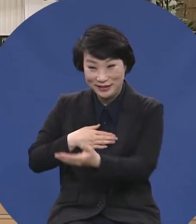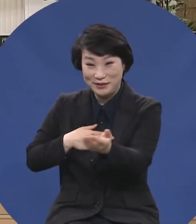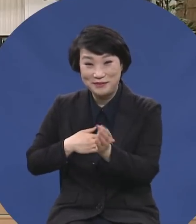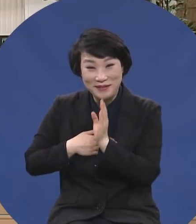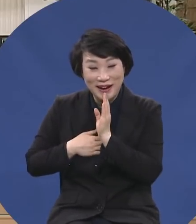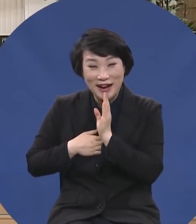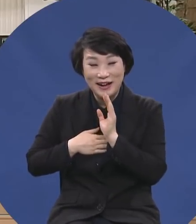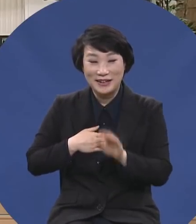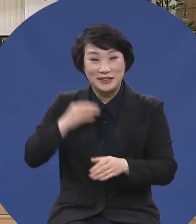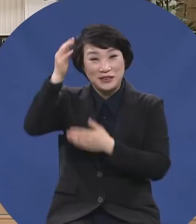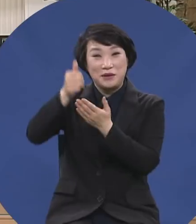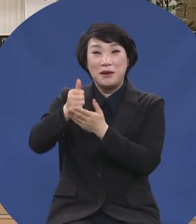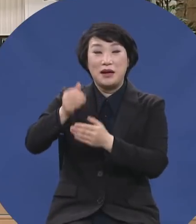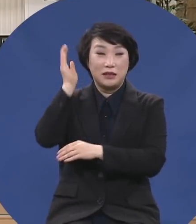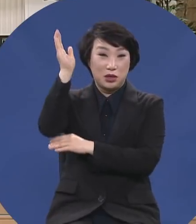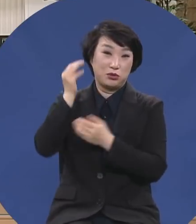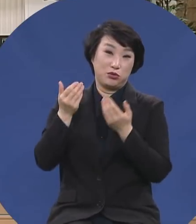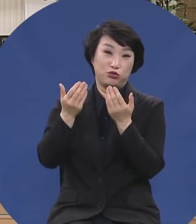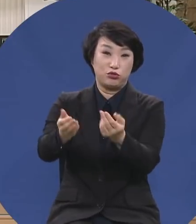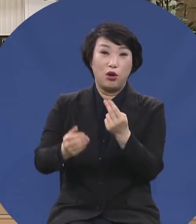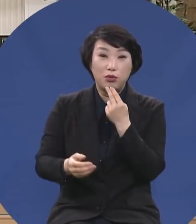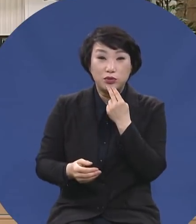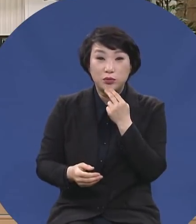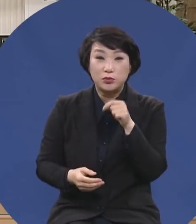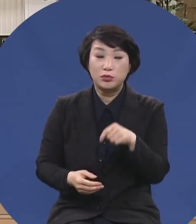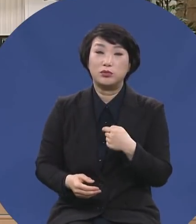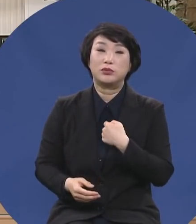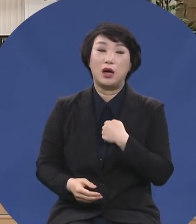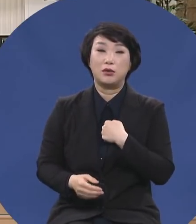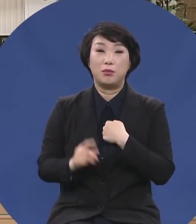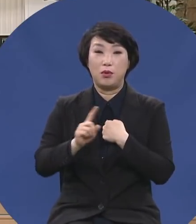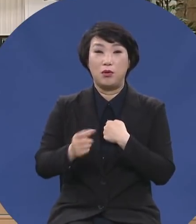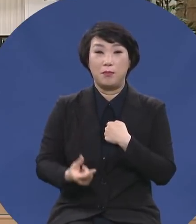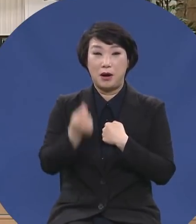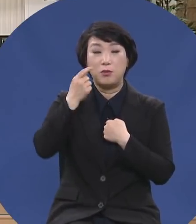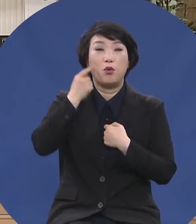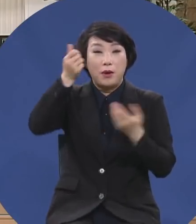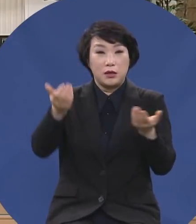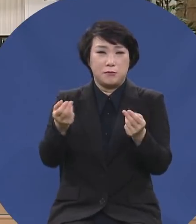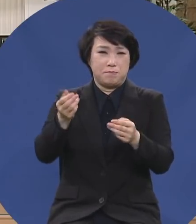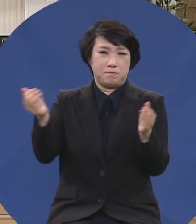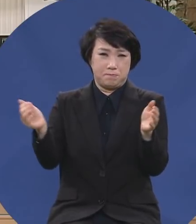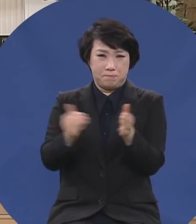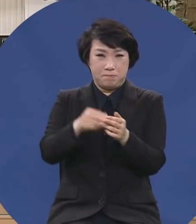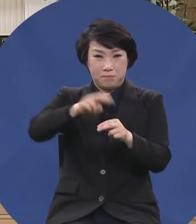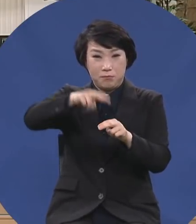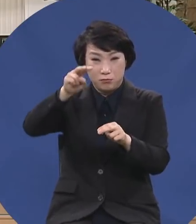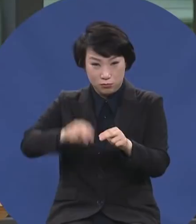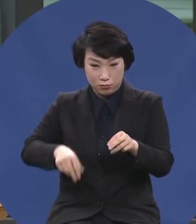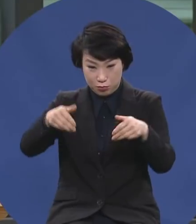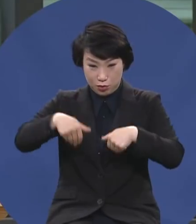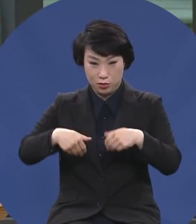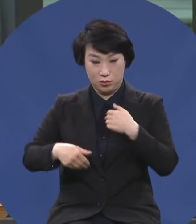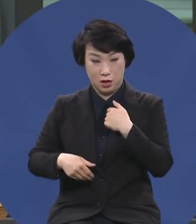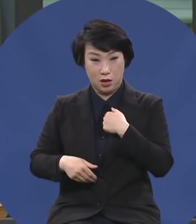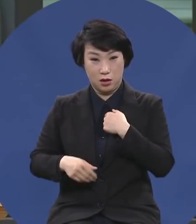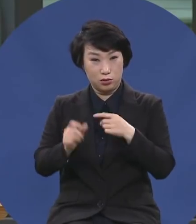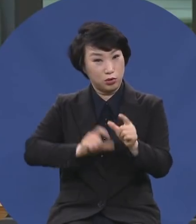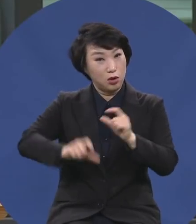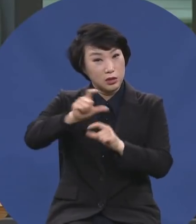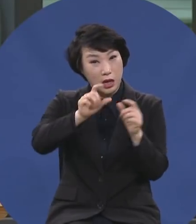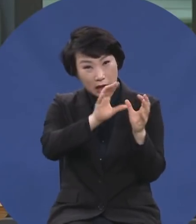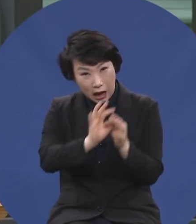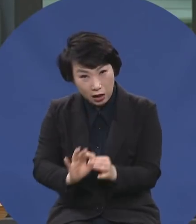그래서 성령의 소리를 하지 않는다면 나는 당장이라도 목회를 그만둬야 된다 이 말이요. 더